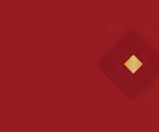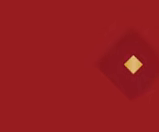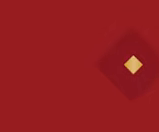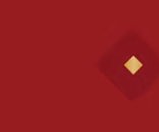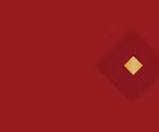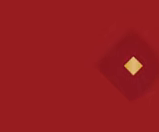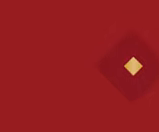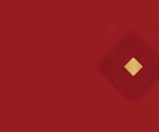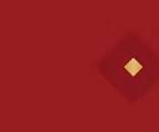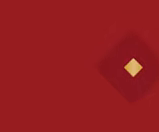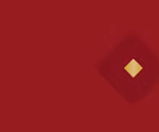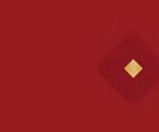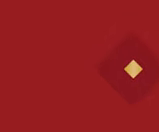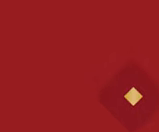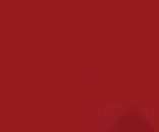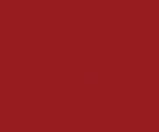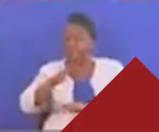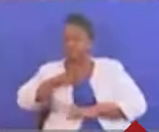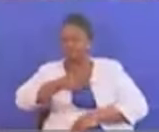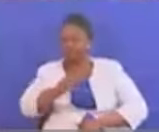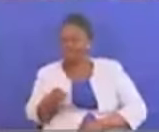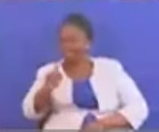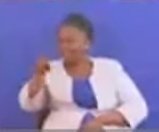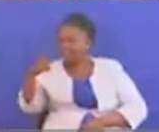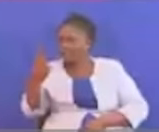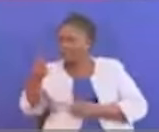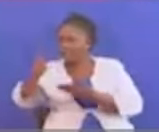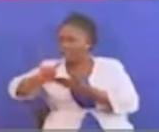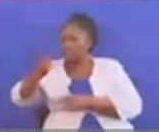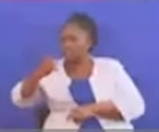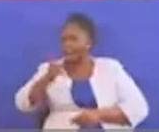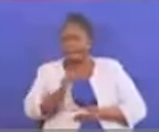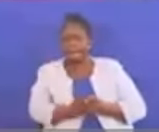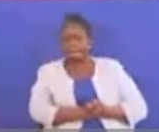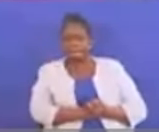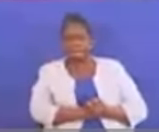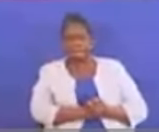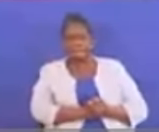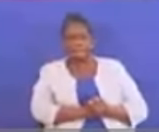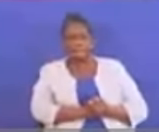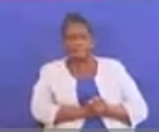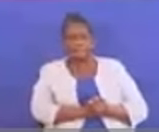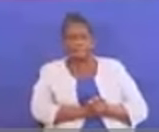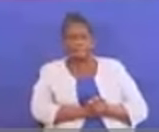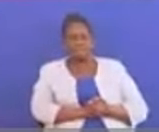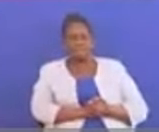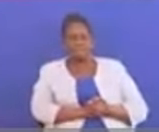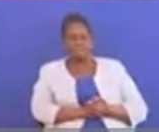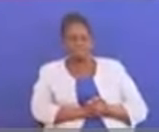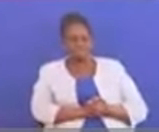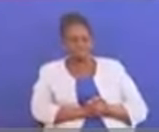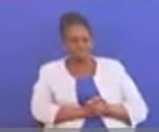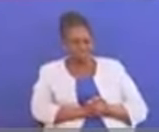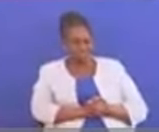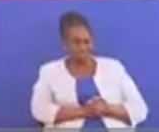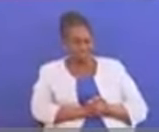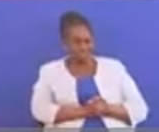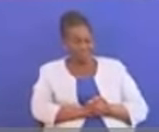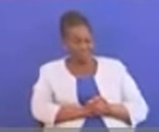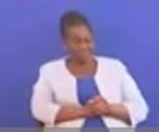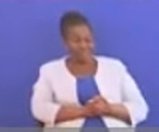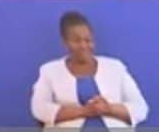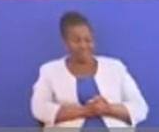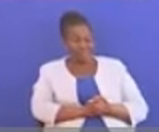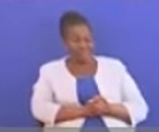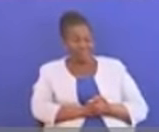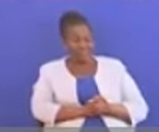Spika, naomba niulize maswali madogo ya nyongeza. Kwa kuwa sasa hivi ubakaji umeshika kasi sana,